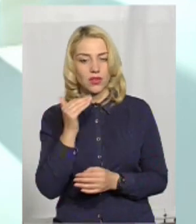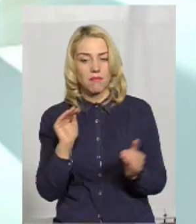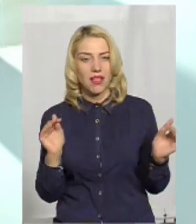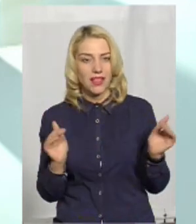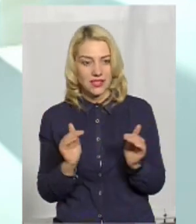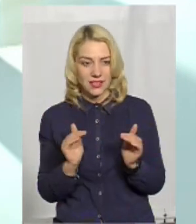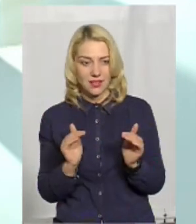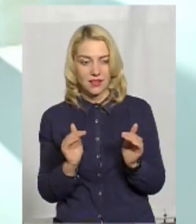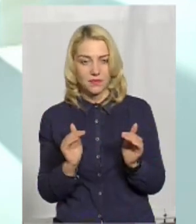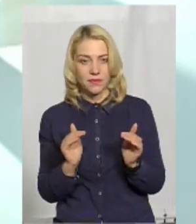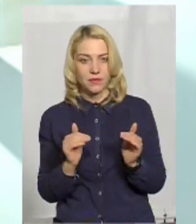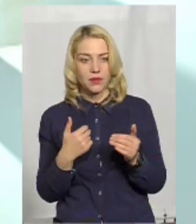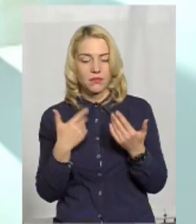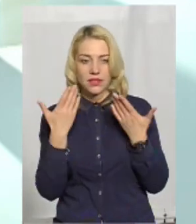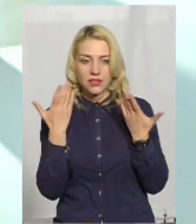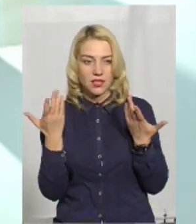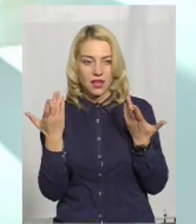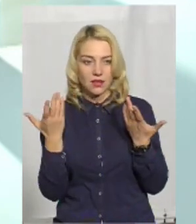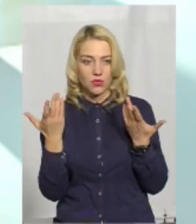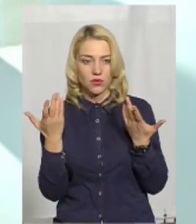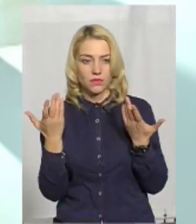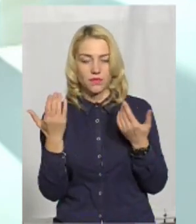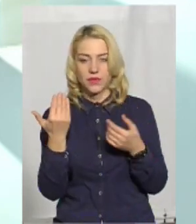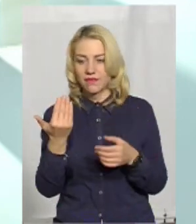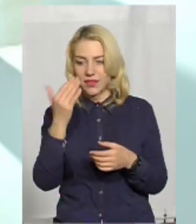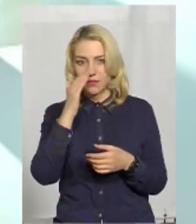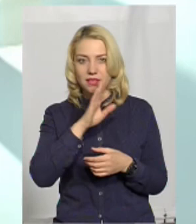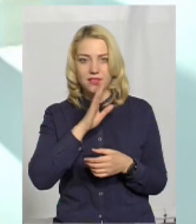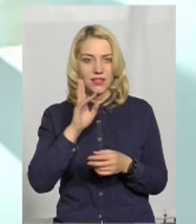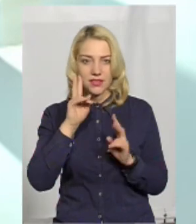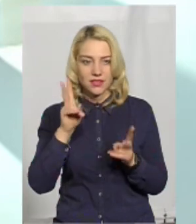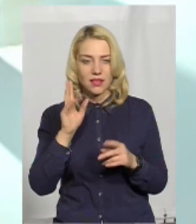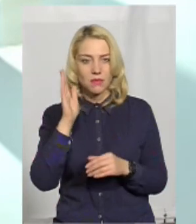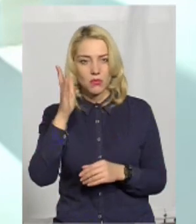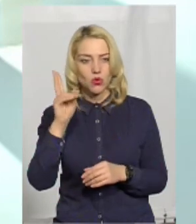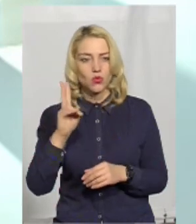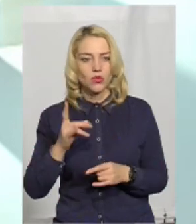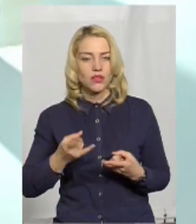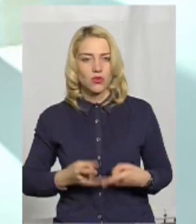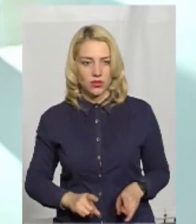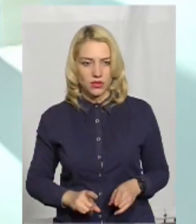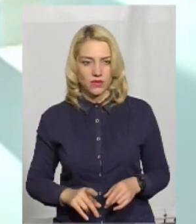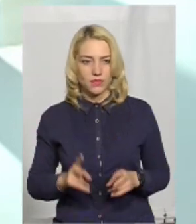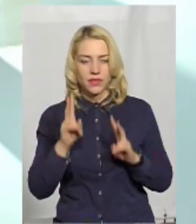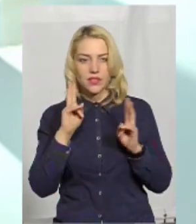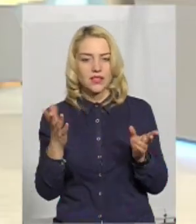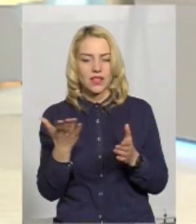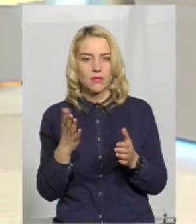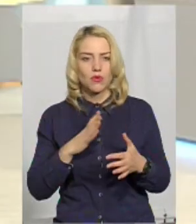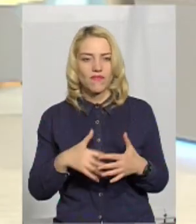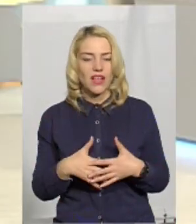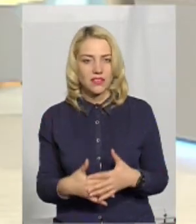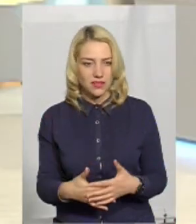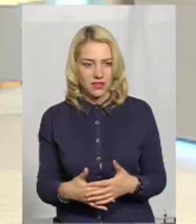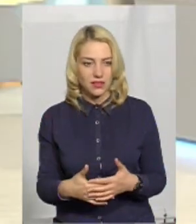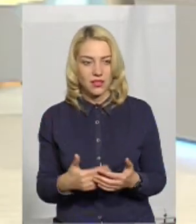малесенька, ми не знаємо, батьки, ви не знаєте майбутнє, хто її народив. Ми не знаємо, як протікала вагітність, тому